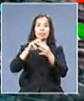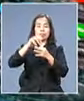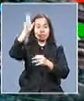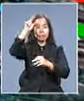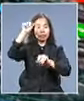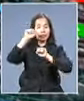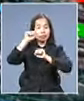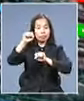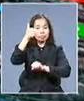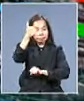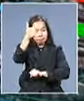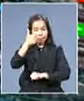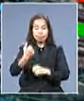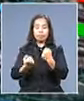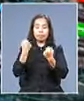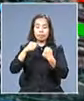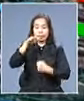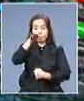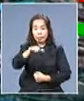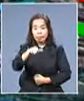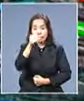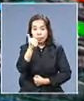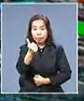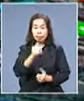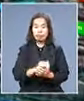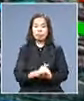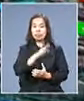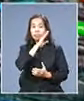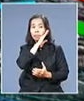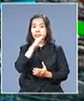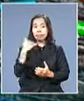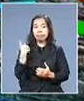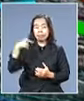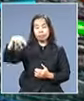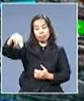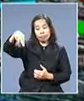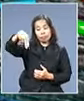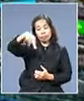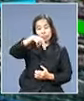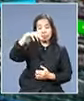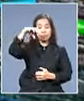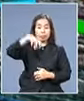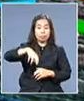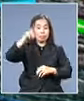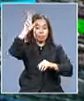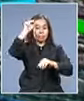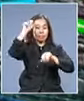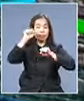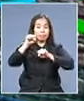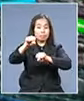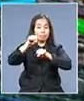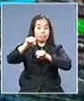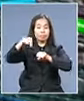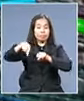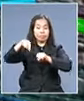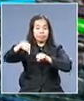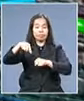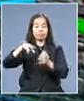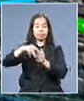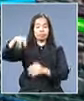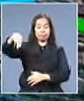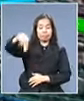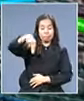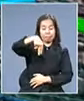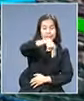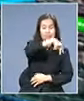านางเลิ้งหรือว่าราชตรีนามัยสมาคมนะครับถ้าหากว่าท่านเดินนะครับเลือกเดินจากสนามม้านางเลิ้งครับซึ่งดูแล้วน่าจะเป็นจุดที่ไกลที่สุดระยะ